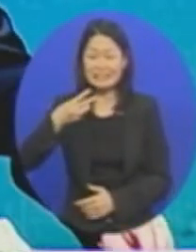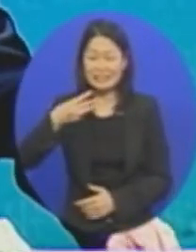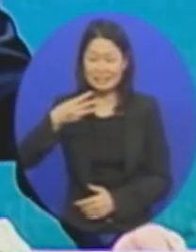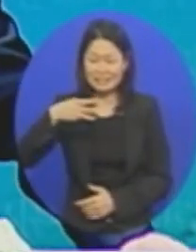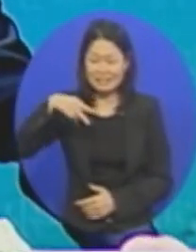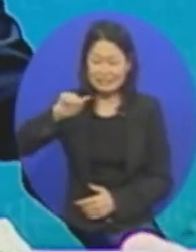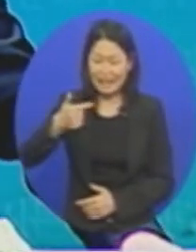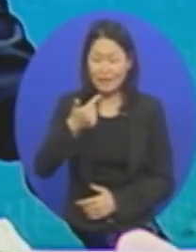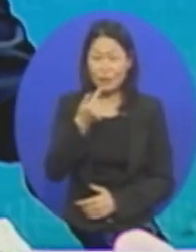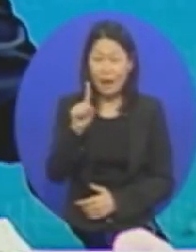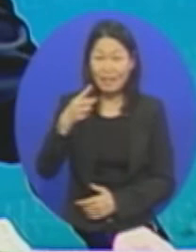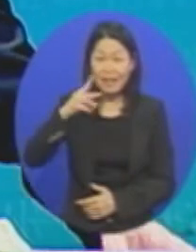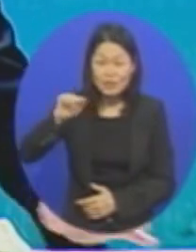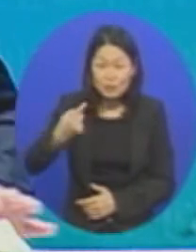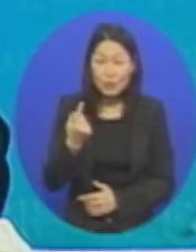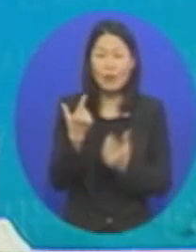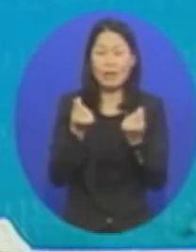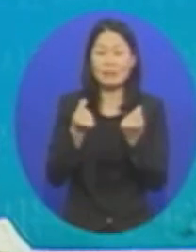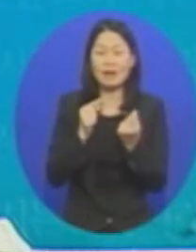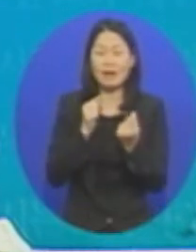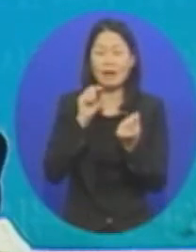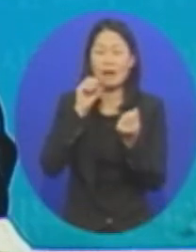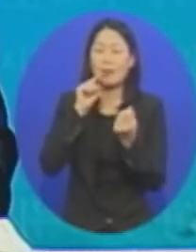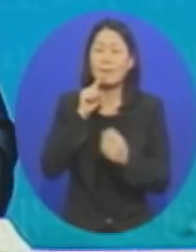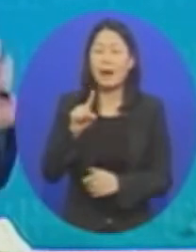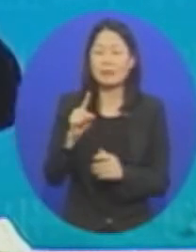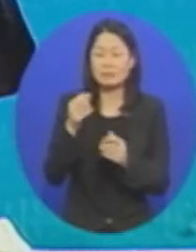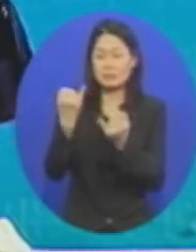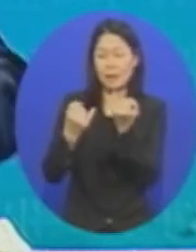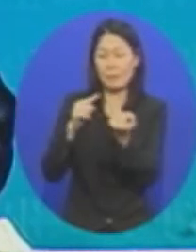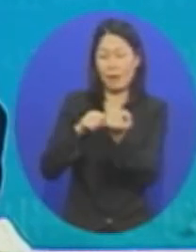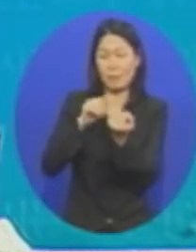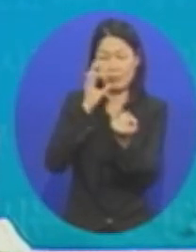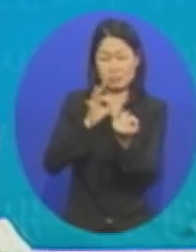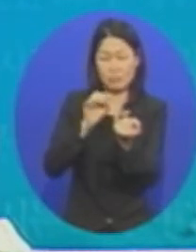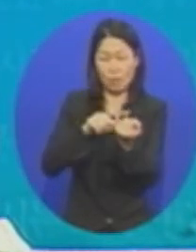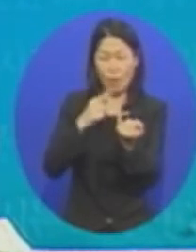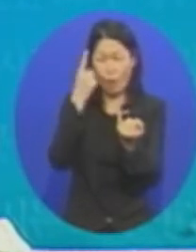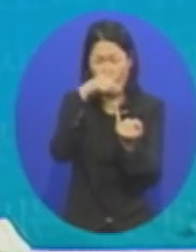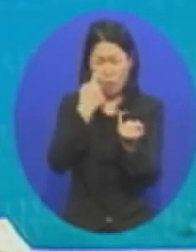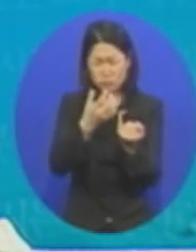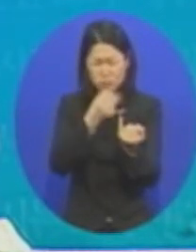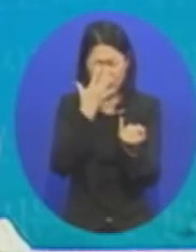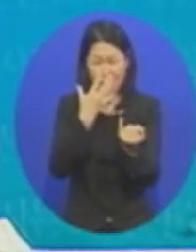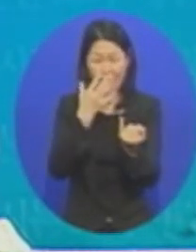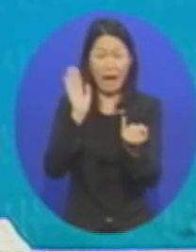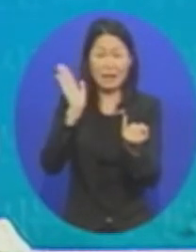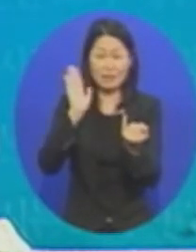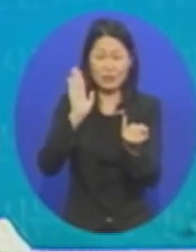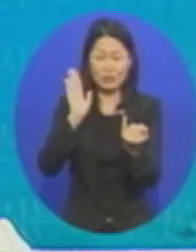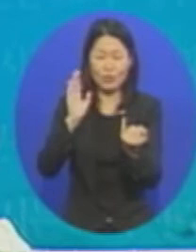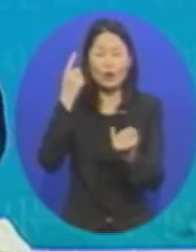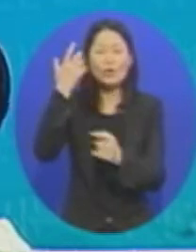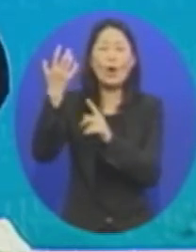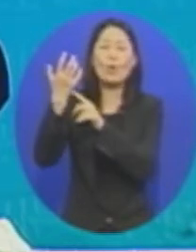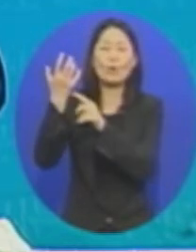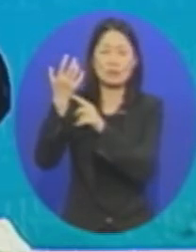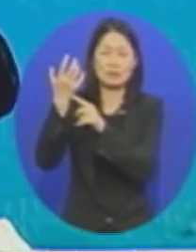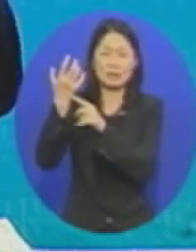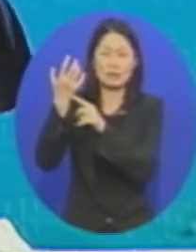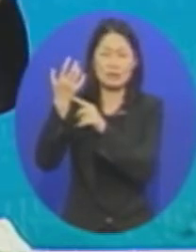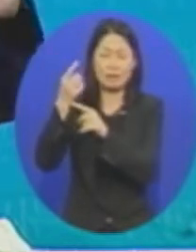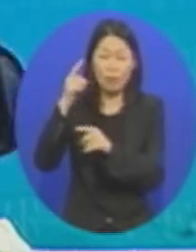말을 한 자매를 봤어 그 자면 얼굴이 못생긴 게 아니에요 영혼이 못생긴 거예요 믿음이